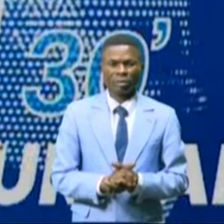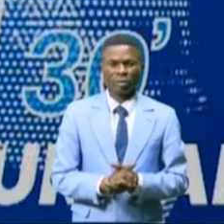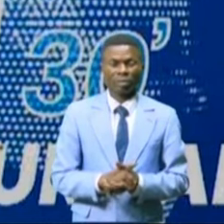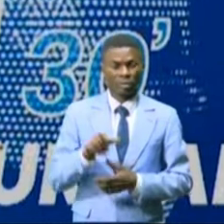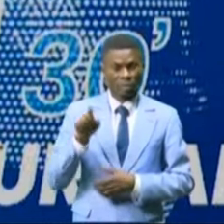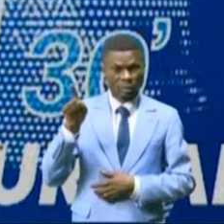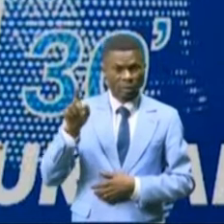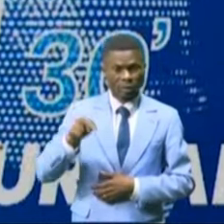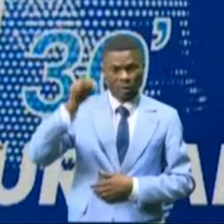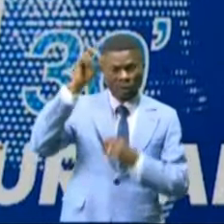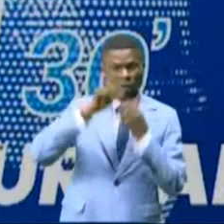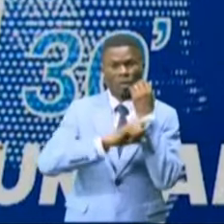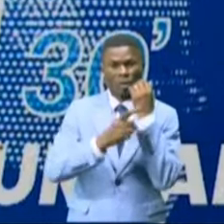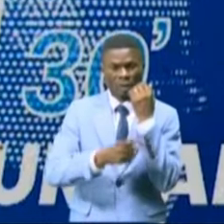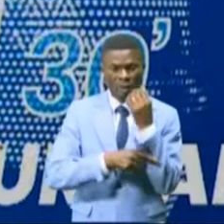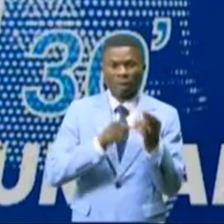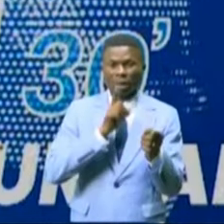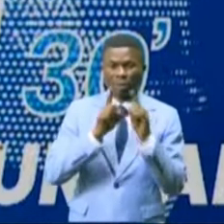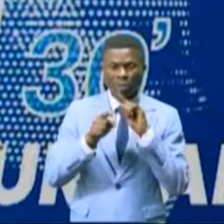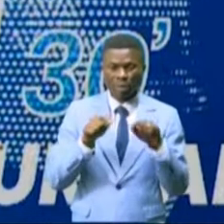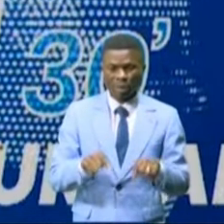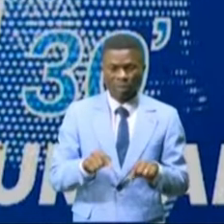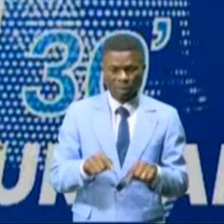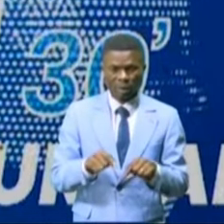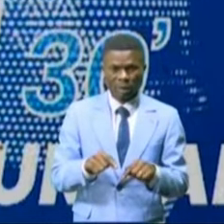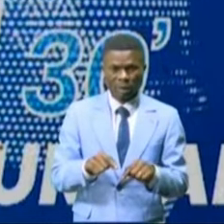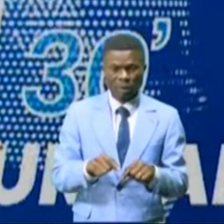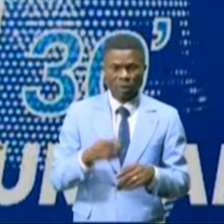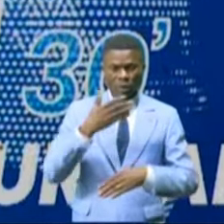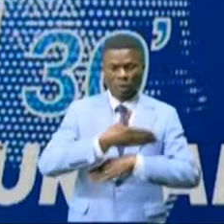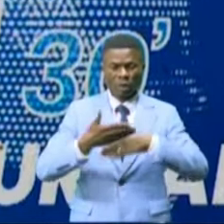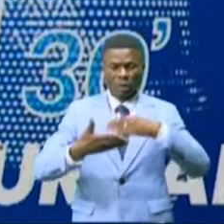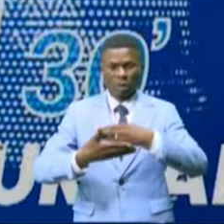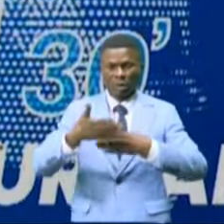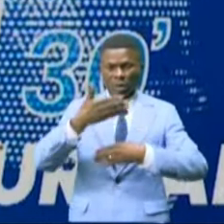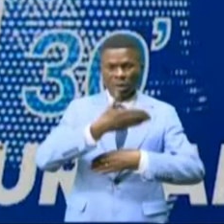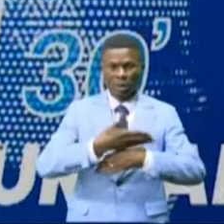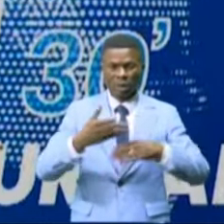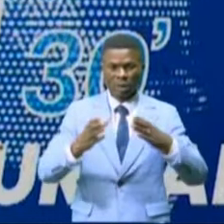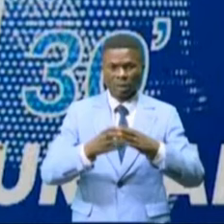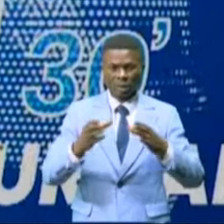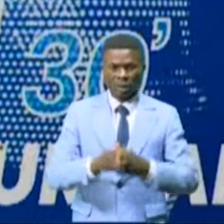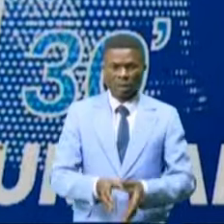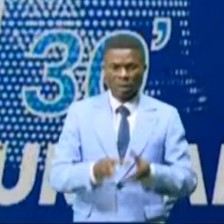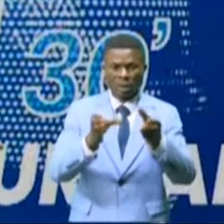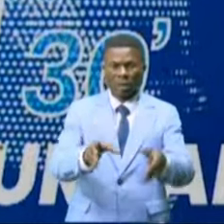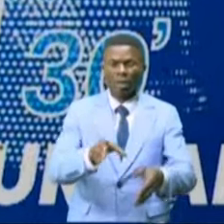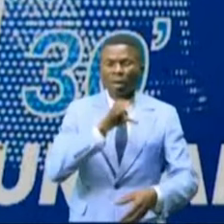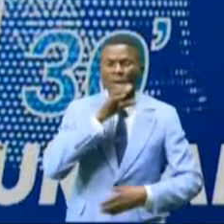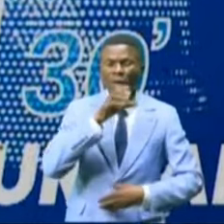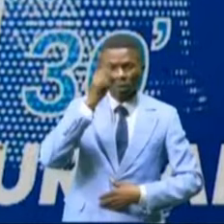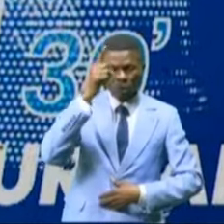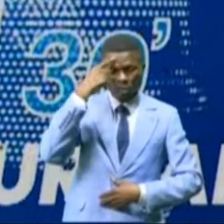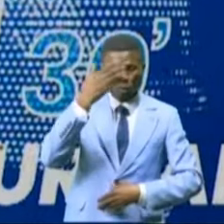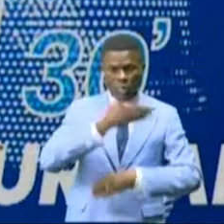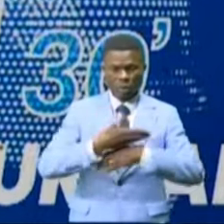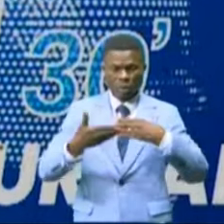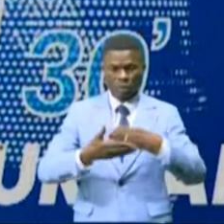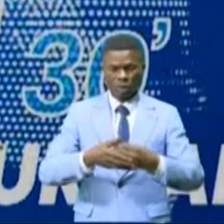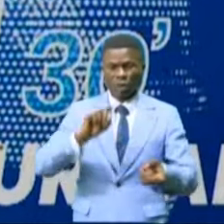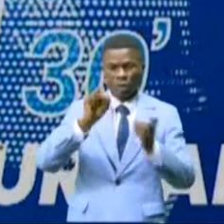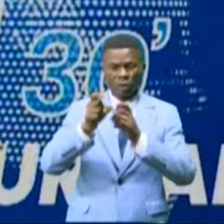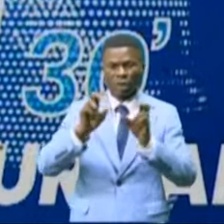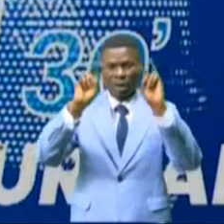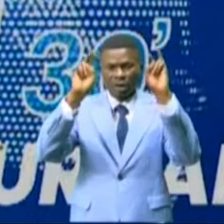Restons toujours dans le Nord Kivu pour parler cette fois-ci infrastructure avec la pose de la première pierre pour la construction et